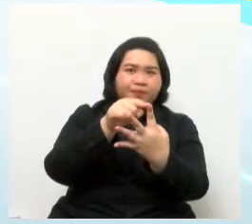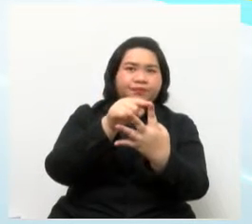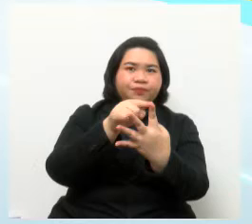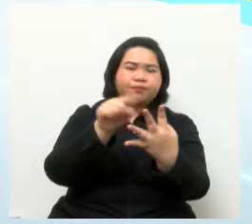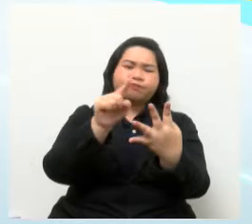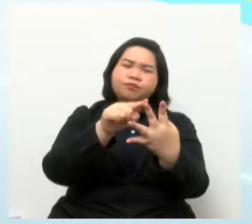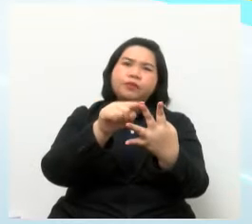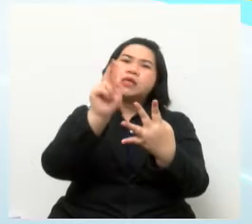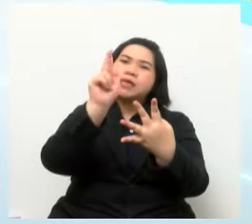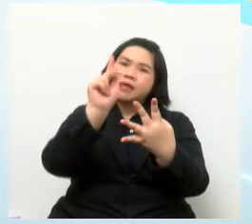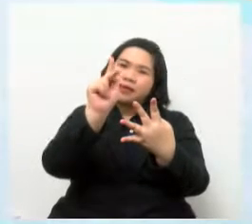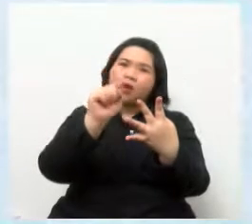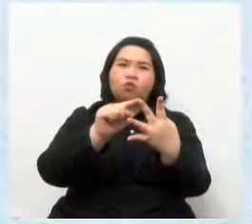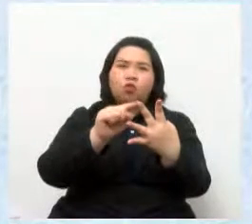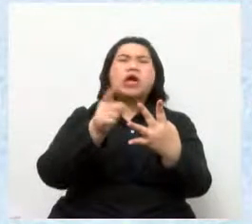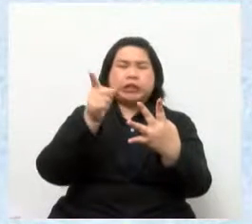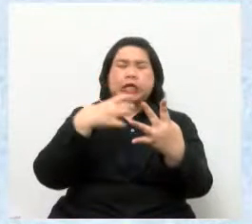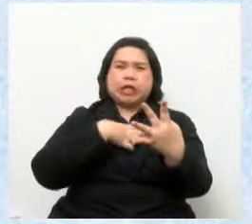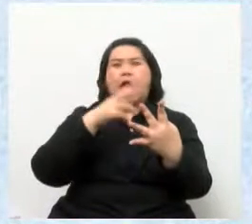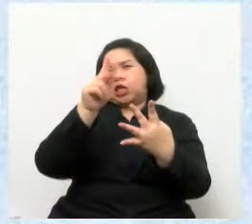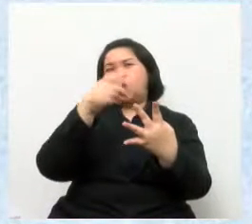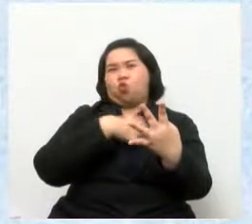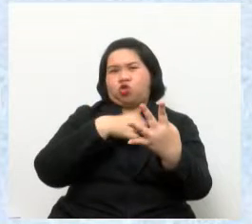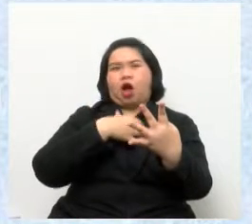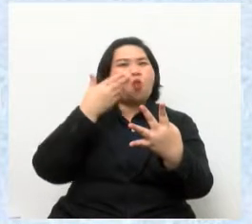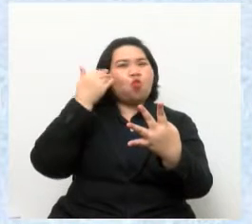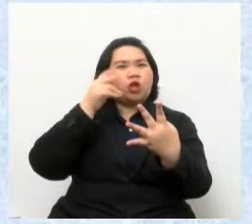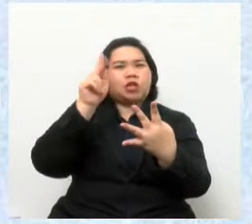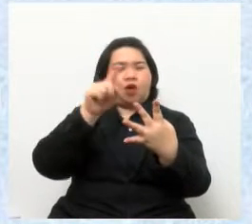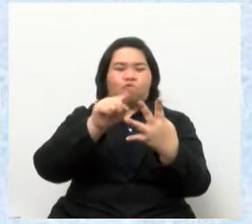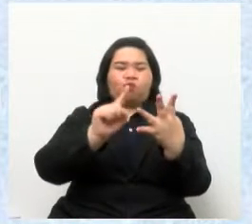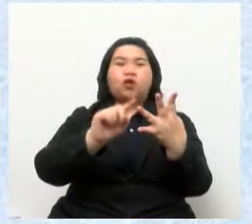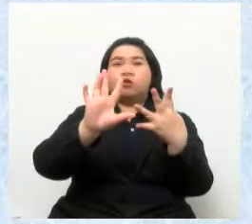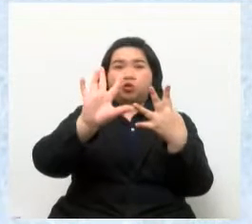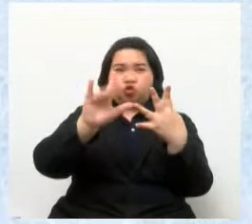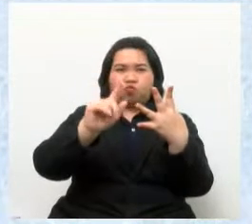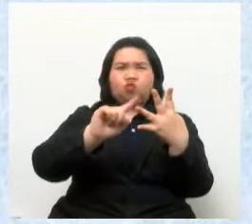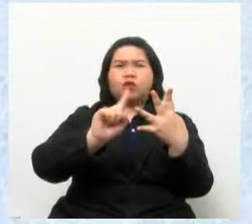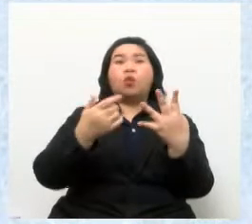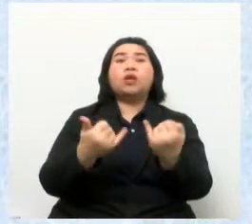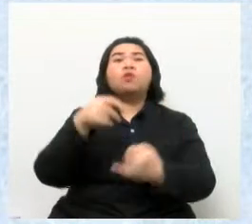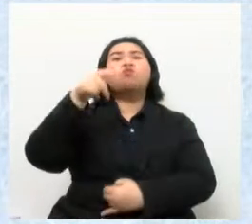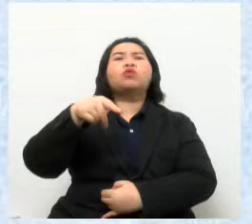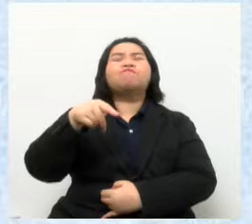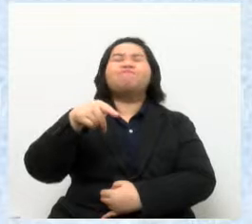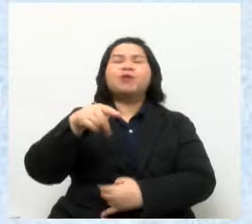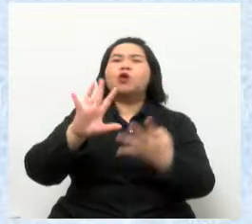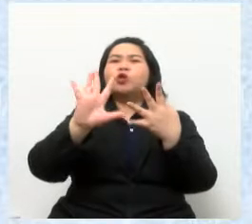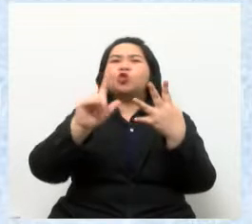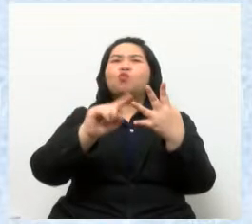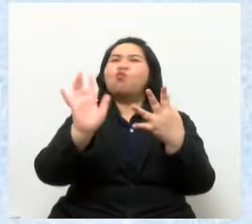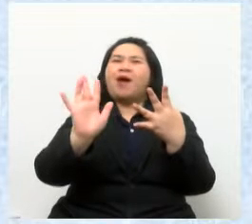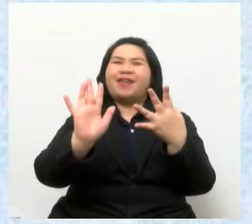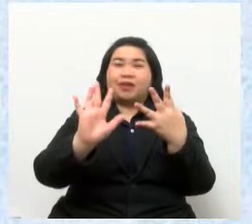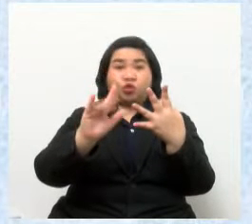คะแล้วก็จะมีสีเขียวค่ะจริงๆอยากใส่สีเขียวมาโชว์มากเลยนะคะแล้วก็มีสีชมพูด้วยแต่ว่าวันนี้วันพุธค่ะนะคะเราจะไม่ใส่สีชม